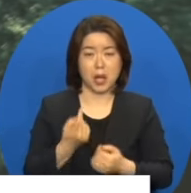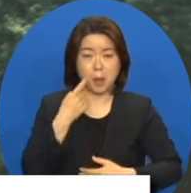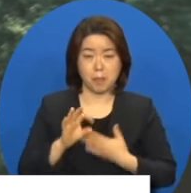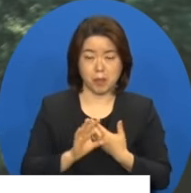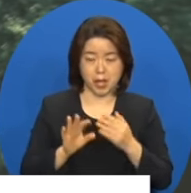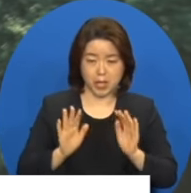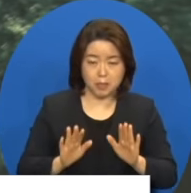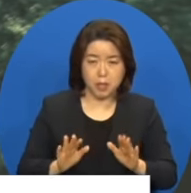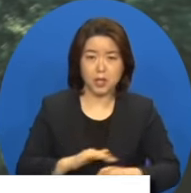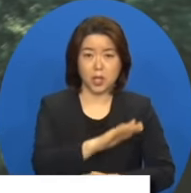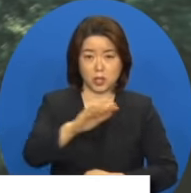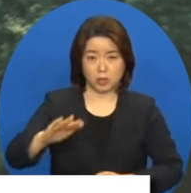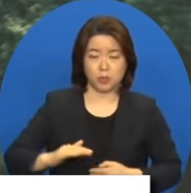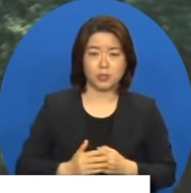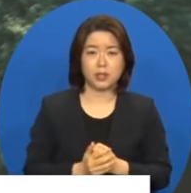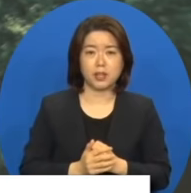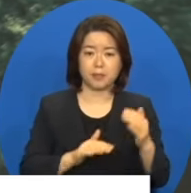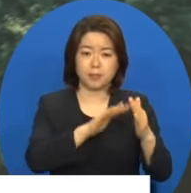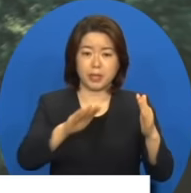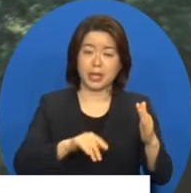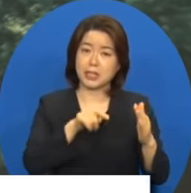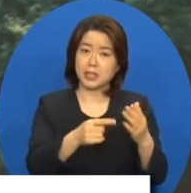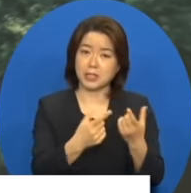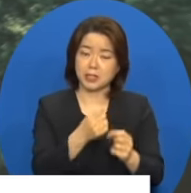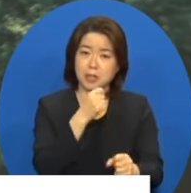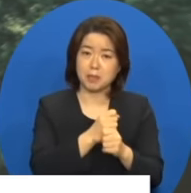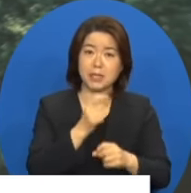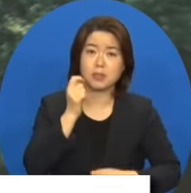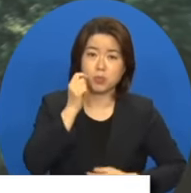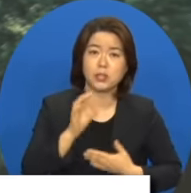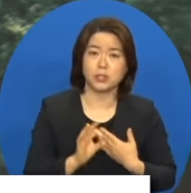우리가 가정을 그렇게 세우지 못한다면